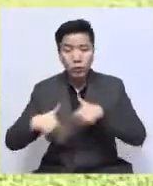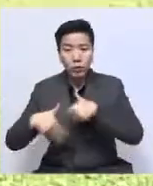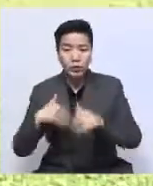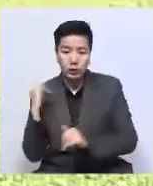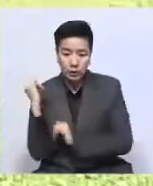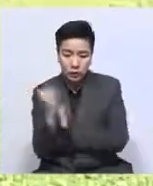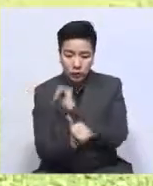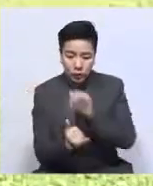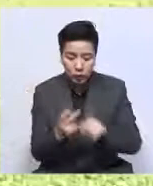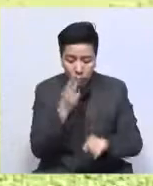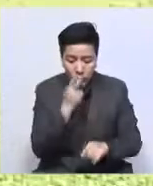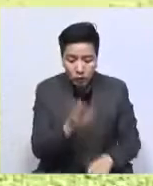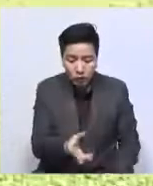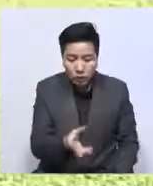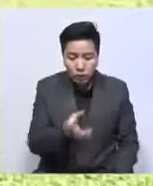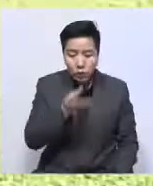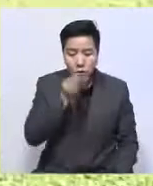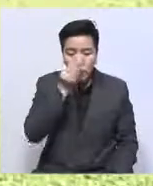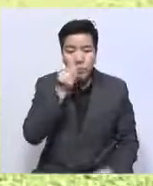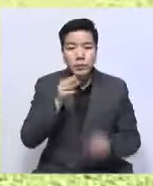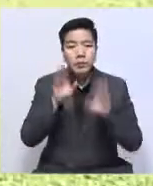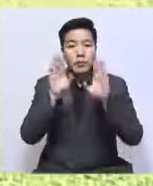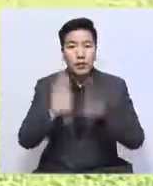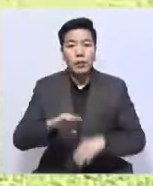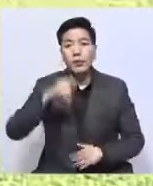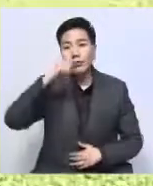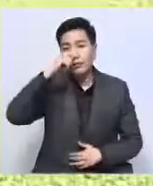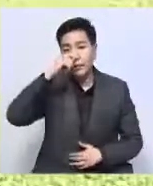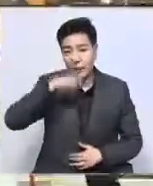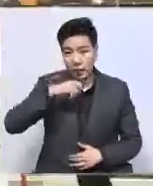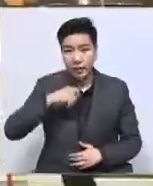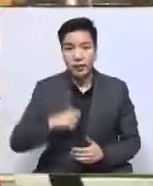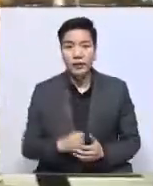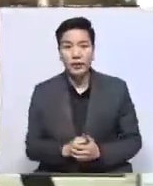านนี้ได้ดื่มด่ำบรรยากาศแบบไทยๆไปด้วยกันค่ะ